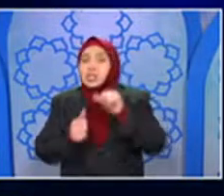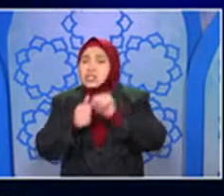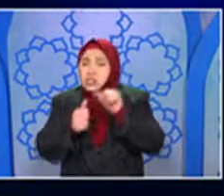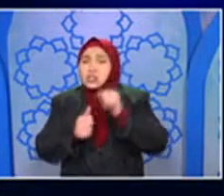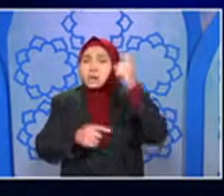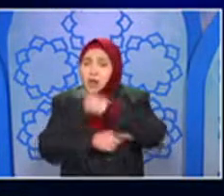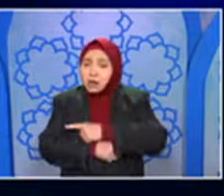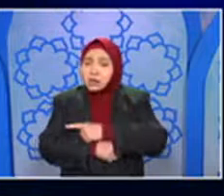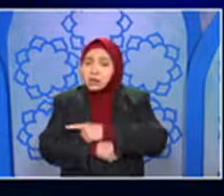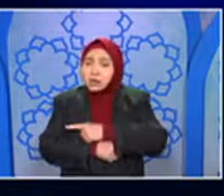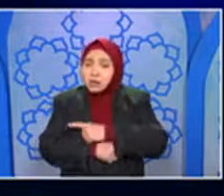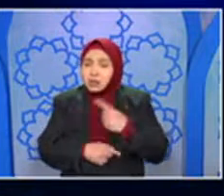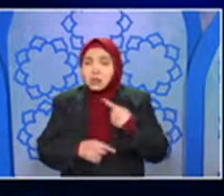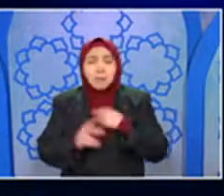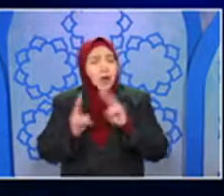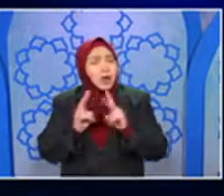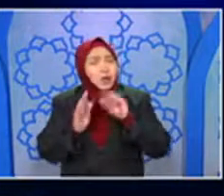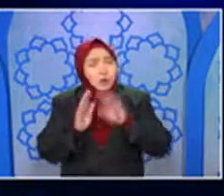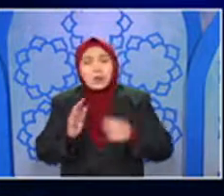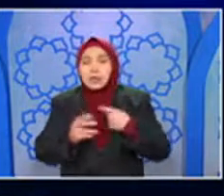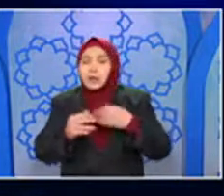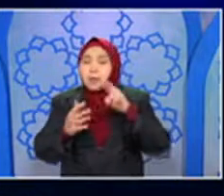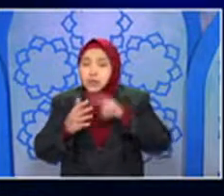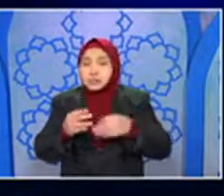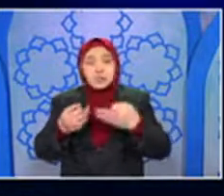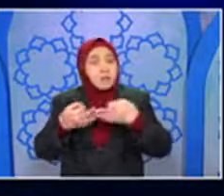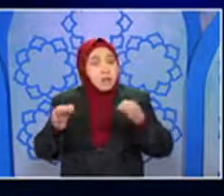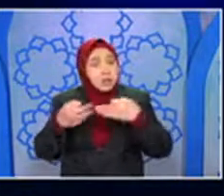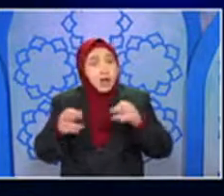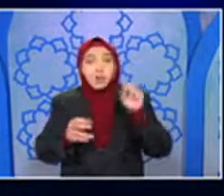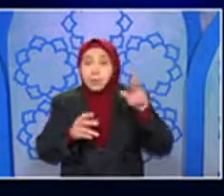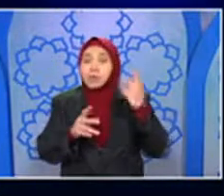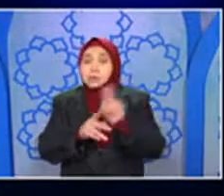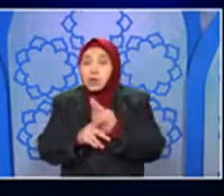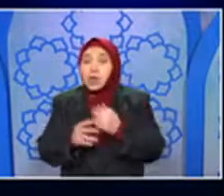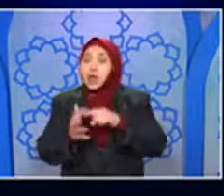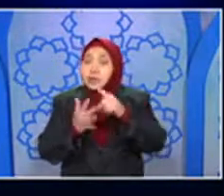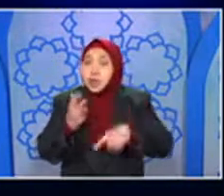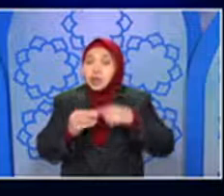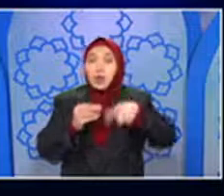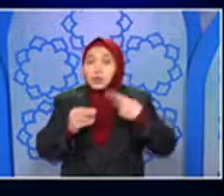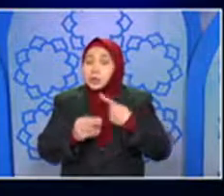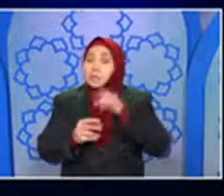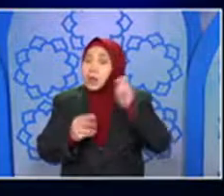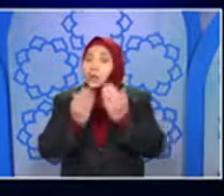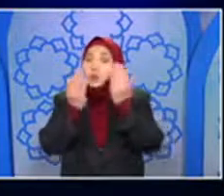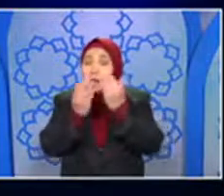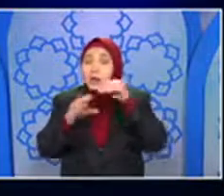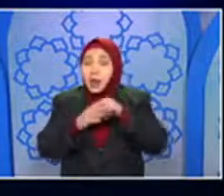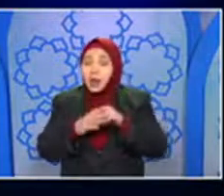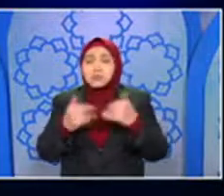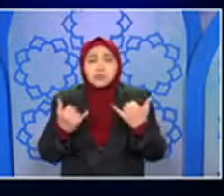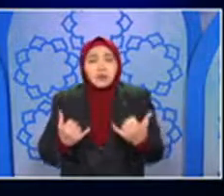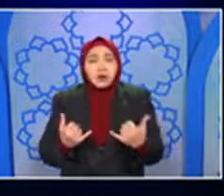17 kali paling kurang kita membaca surah Al-Fatihah. Antara perkara yang perlu kita doakan dalam keadaan